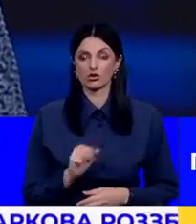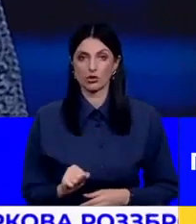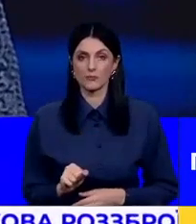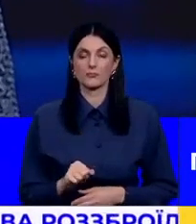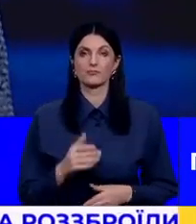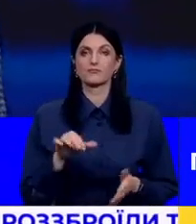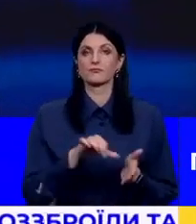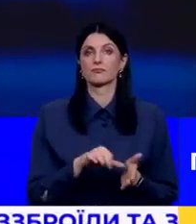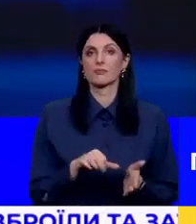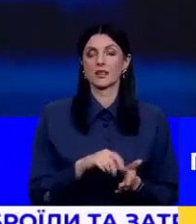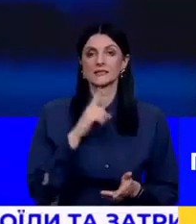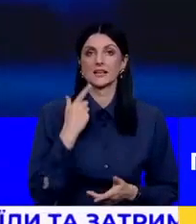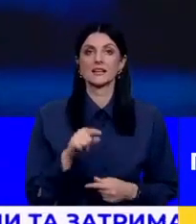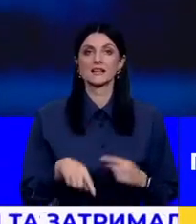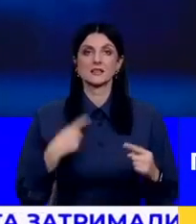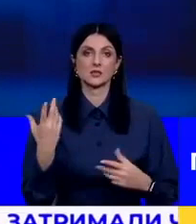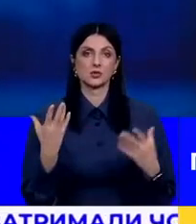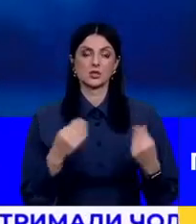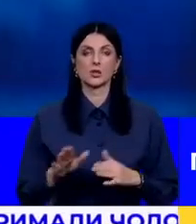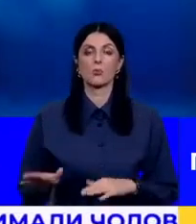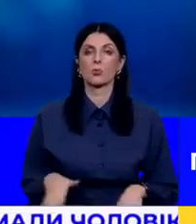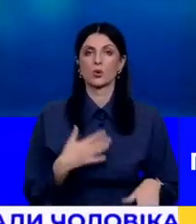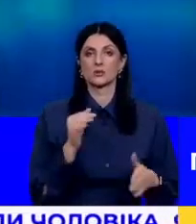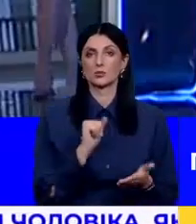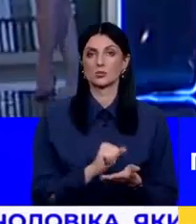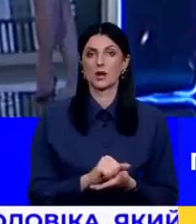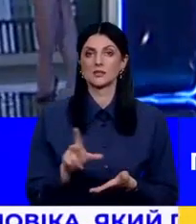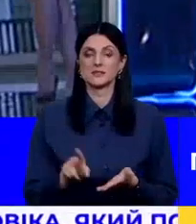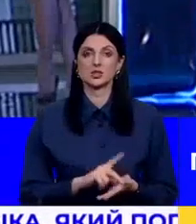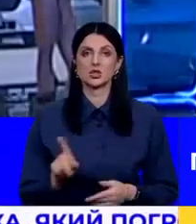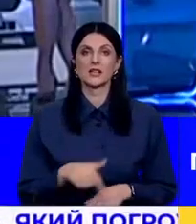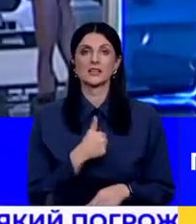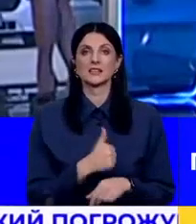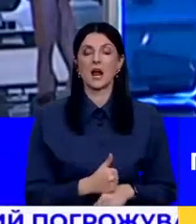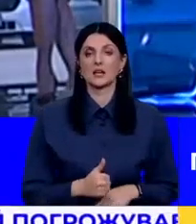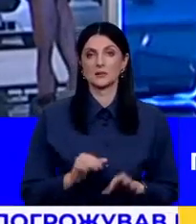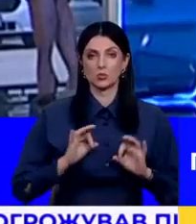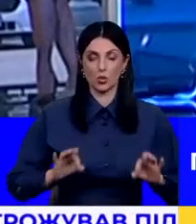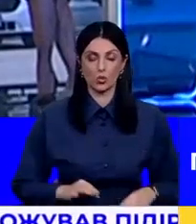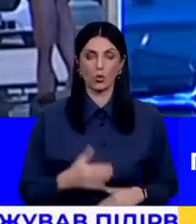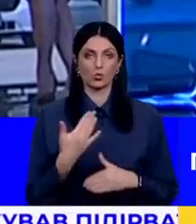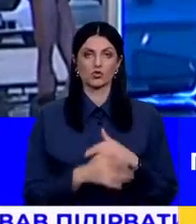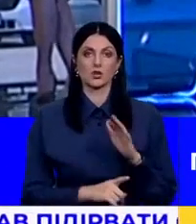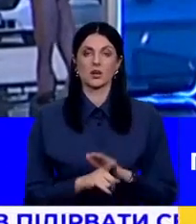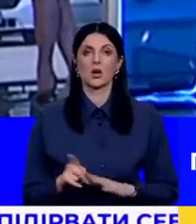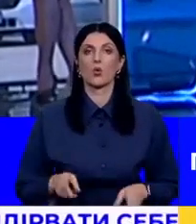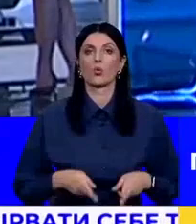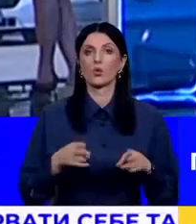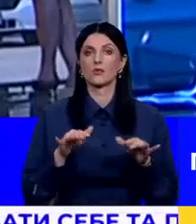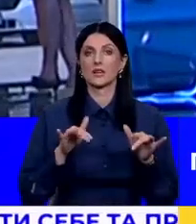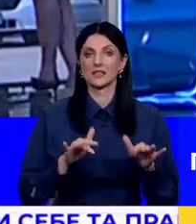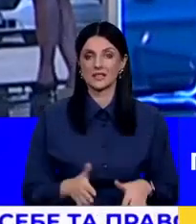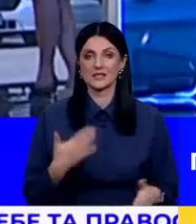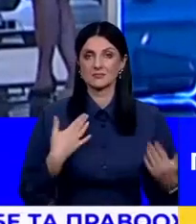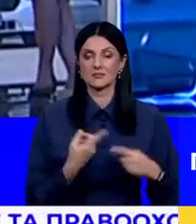Пресс-конференция Зеленского, где он на следующий же день после публикации пленок Деркача заявил о том, что генеральный прокурор уже открыл уголовное дело относительно вот